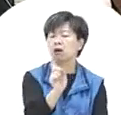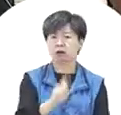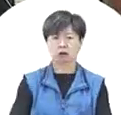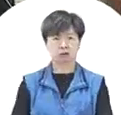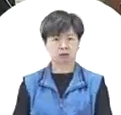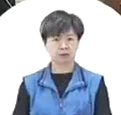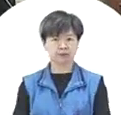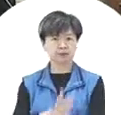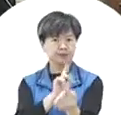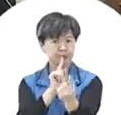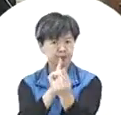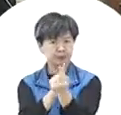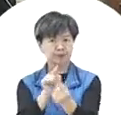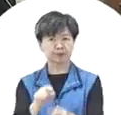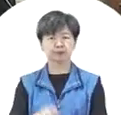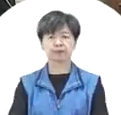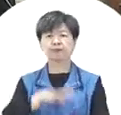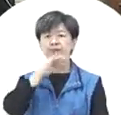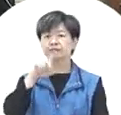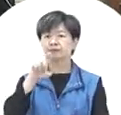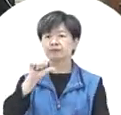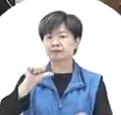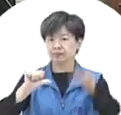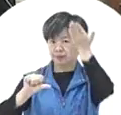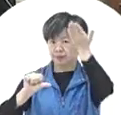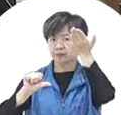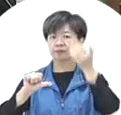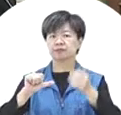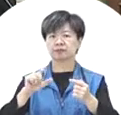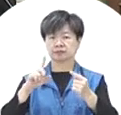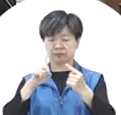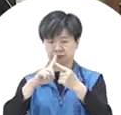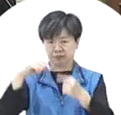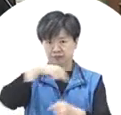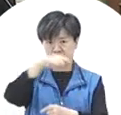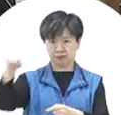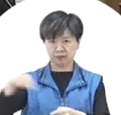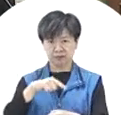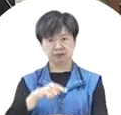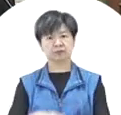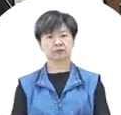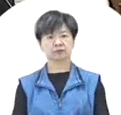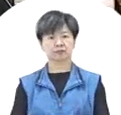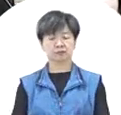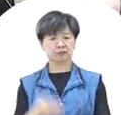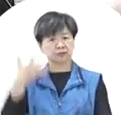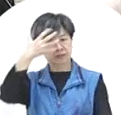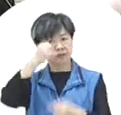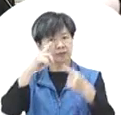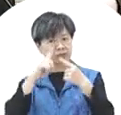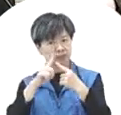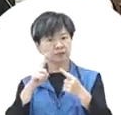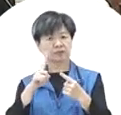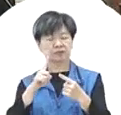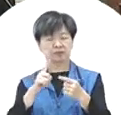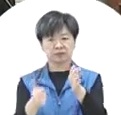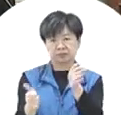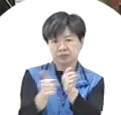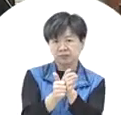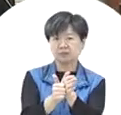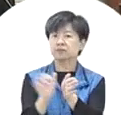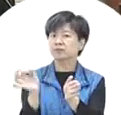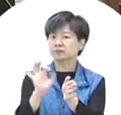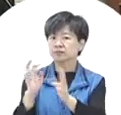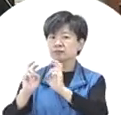个65岁以上的这个人口哦，所编列的这个老人搭乘免费公车、捷运的预